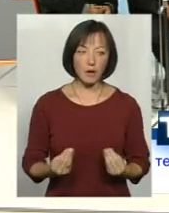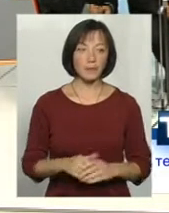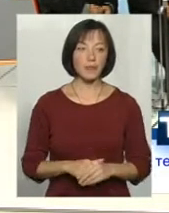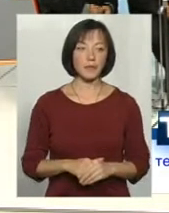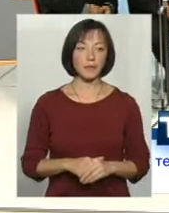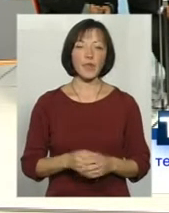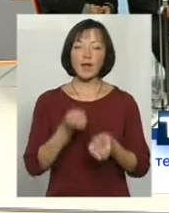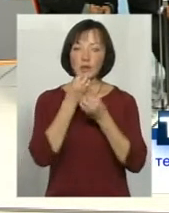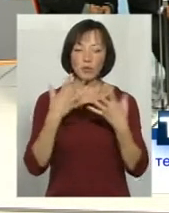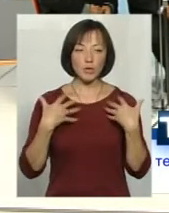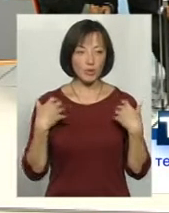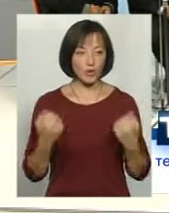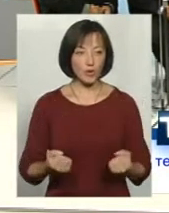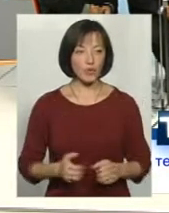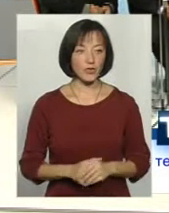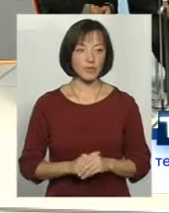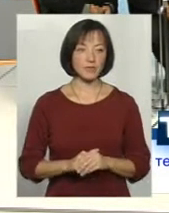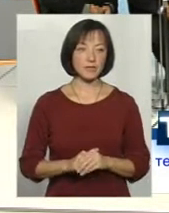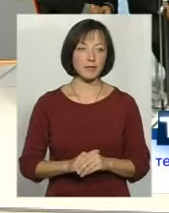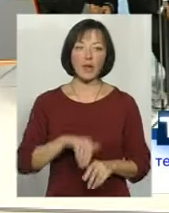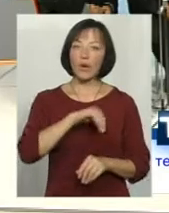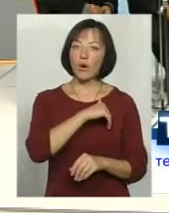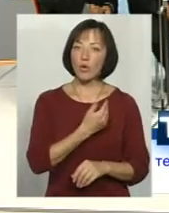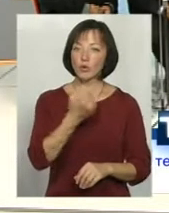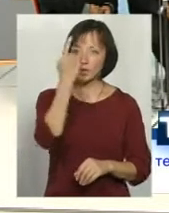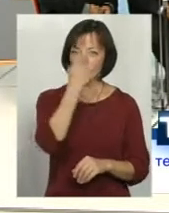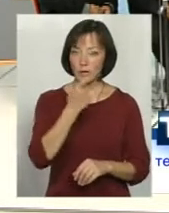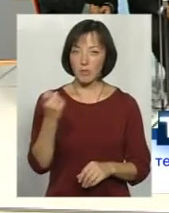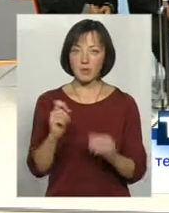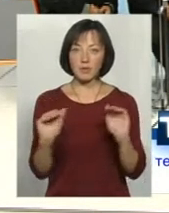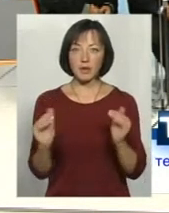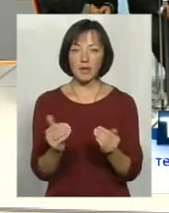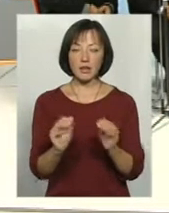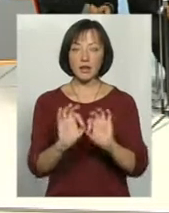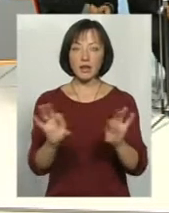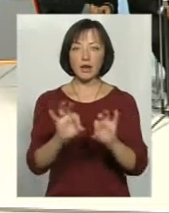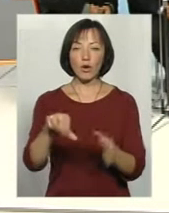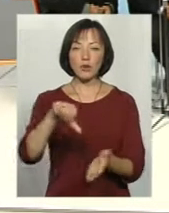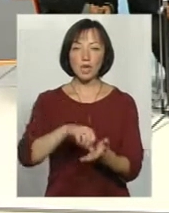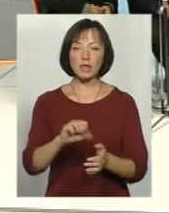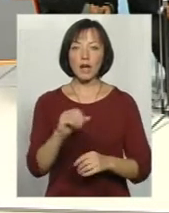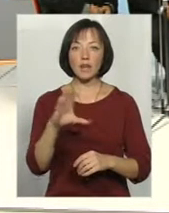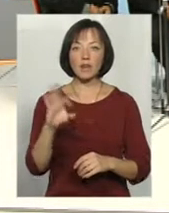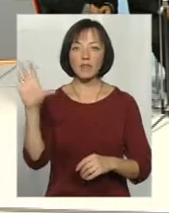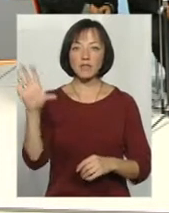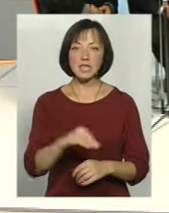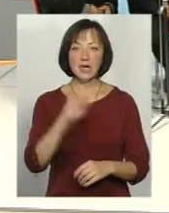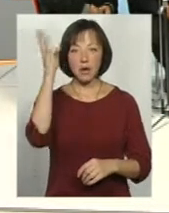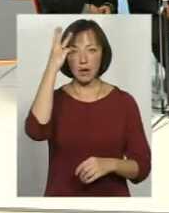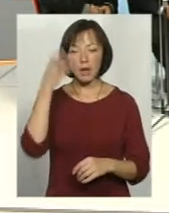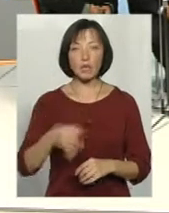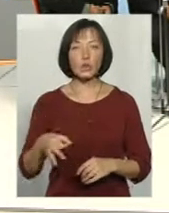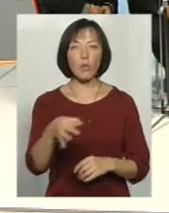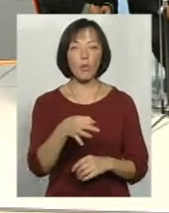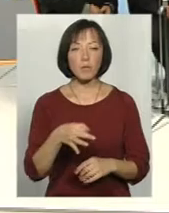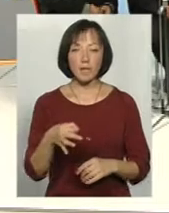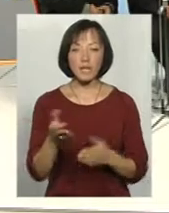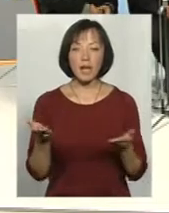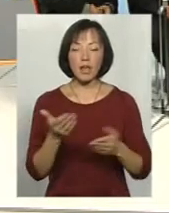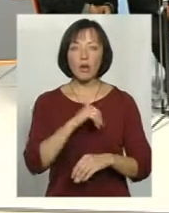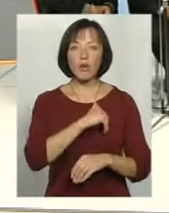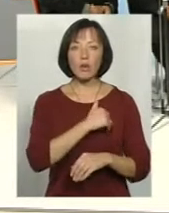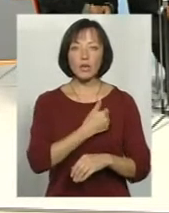здоров'я. Я хочу таку інформацію маленьку для учасників АТО всіх Хмельницької області, які